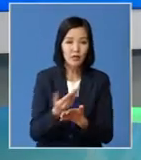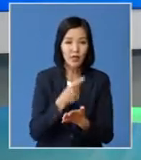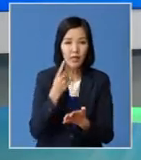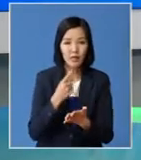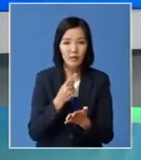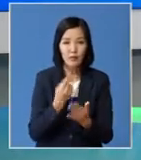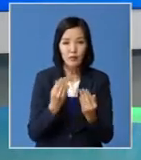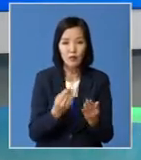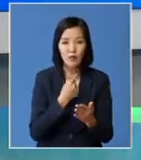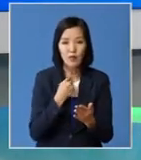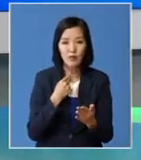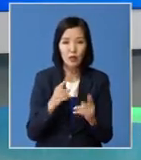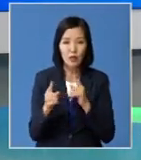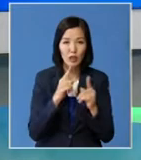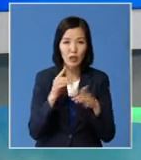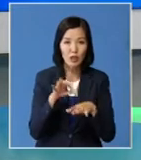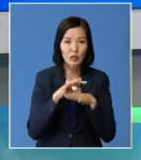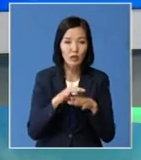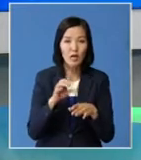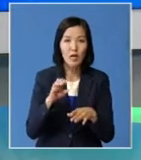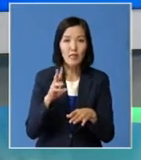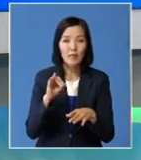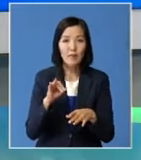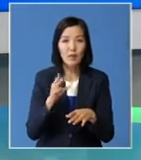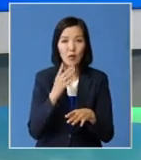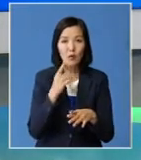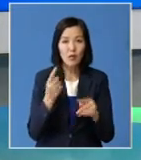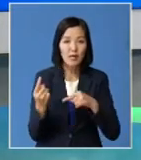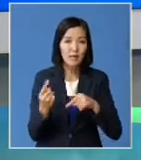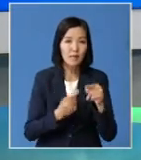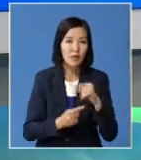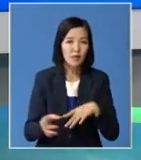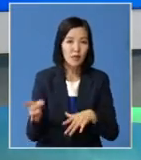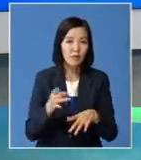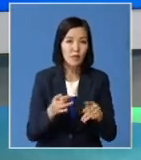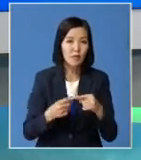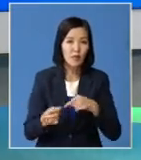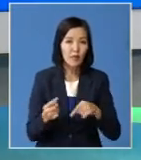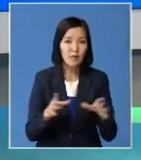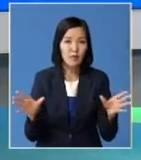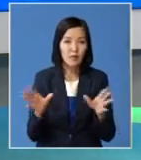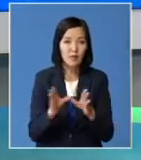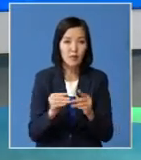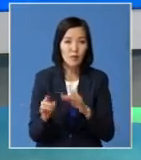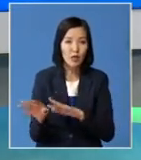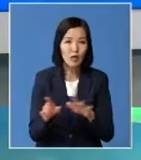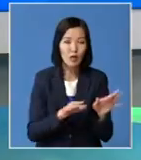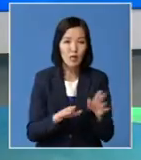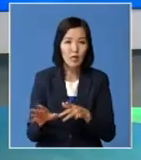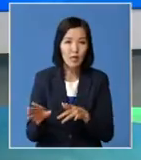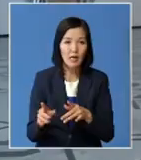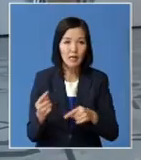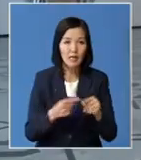орай конференция өтті. Атамекен ұлттық кәсіпкерлер палатасы мен республикалық кәсіпкерлерге көмек көрсету орталығы бірігіп ұйымдастырған шараға өңірдің